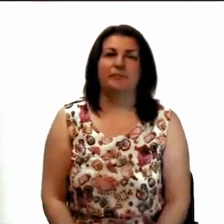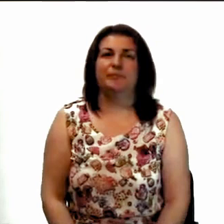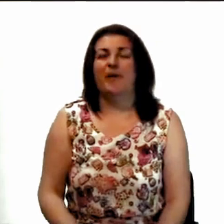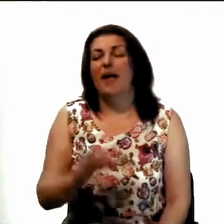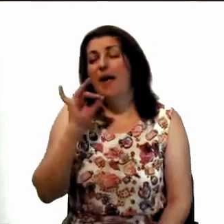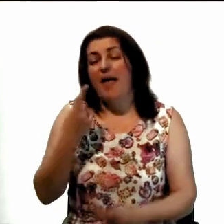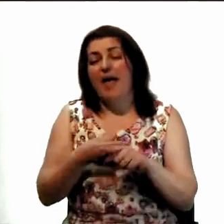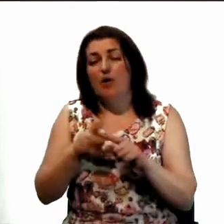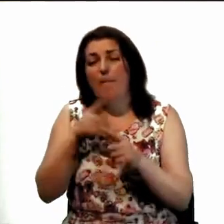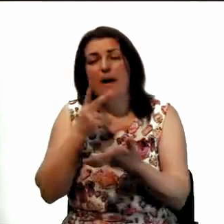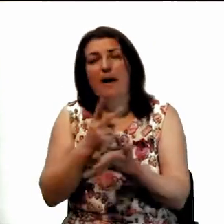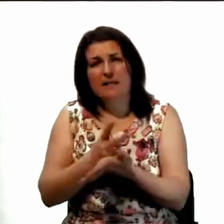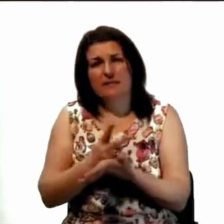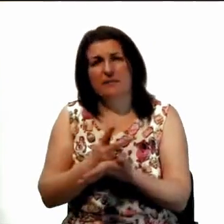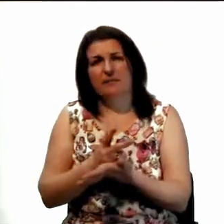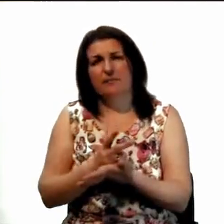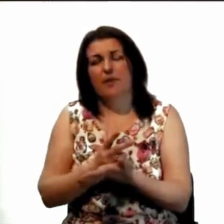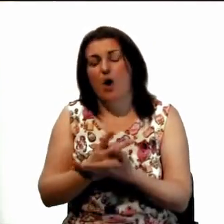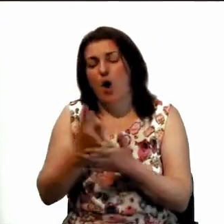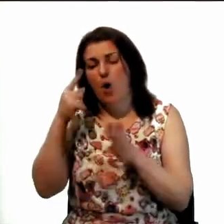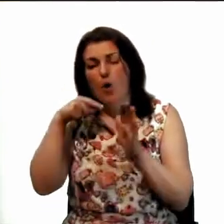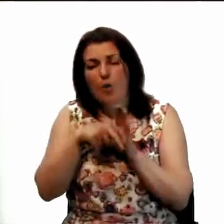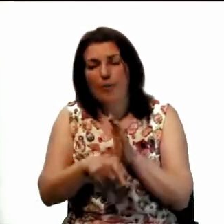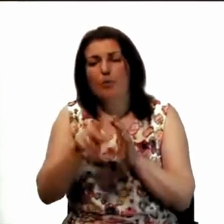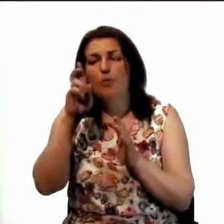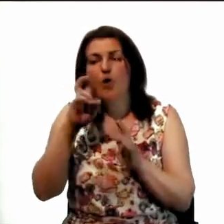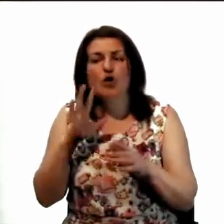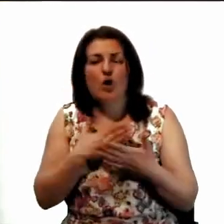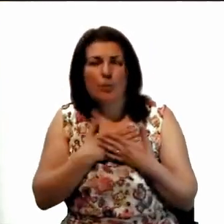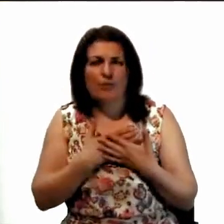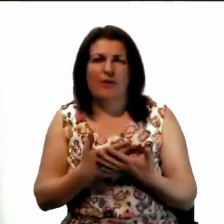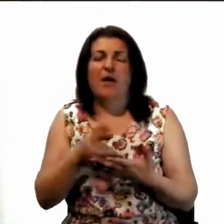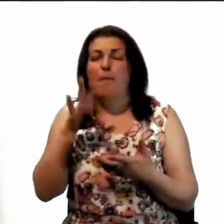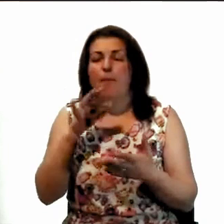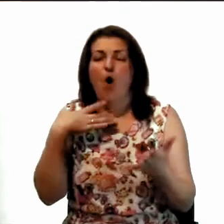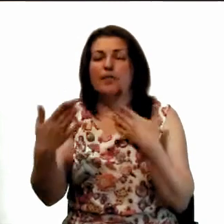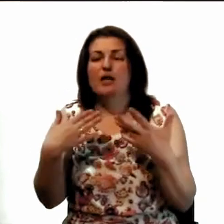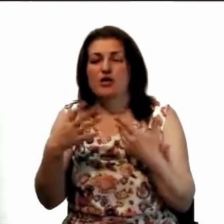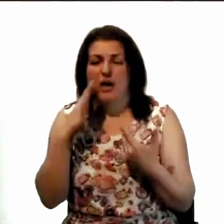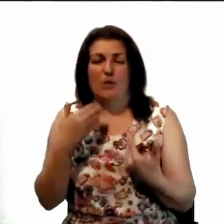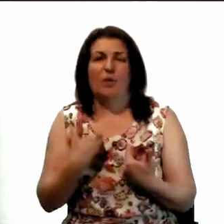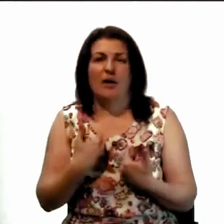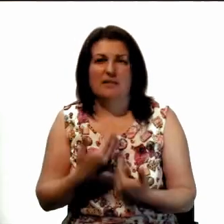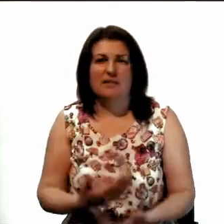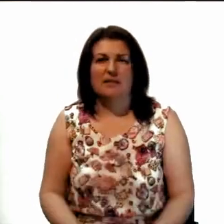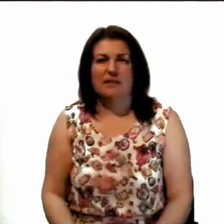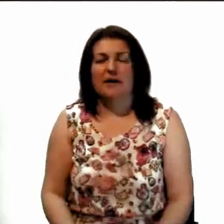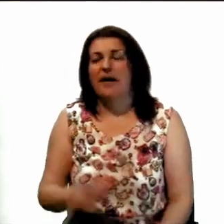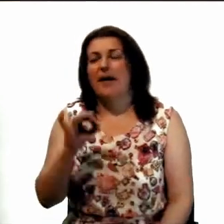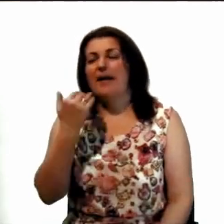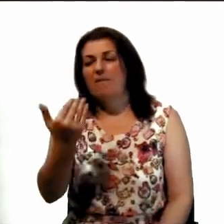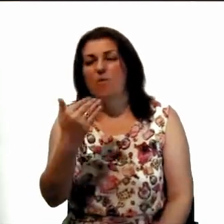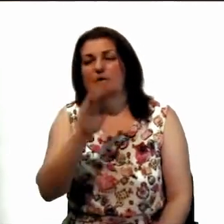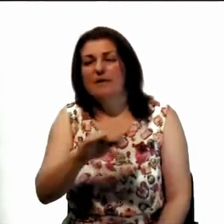И это показывает глубину Божьей любви по отношению нас, его